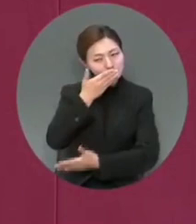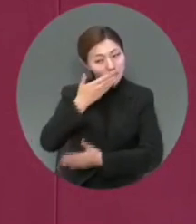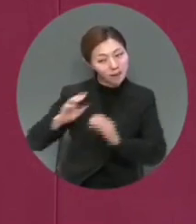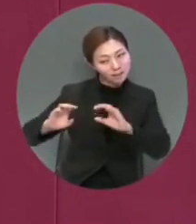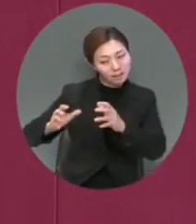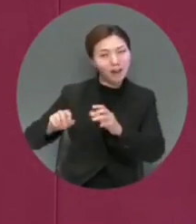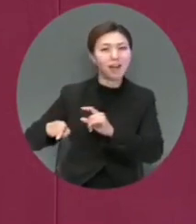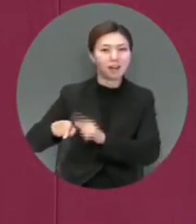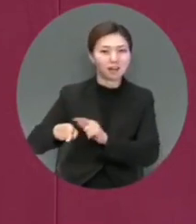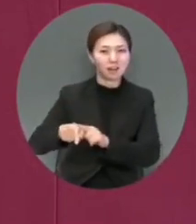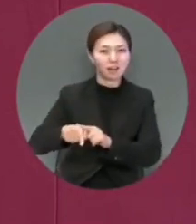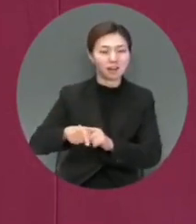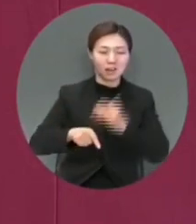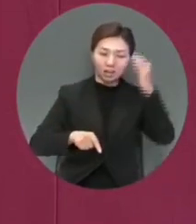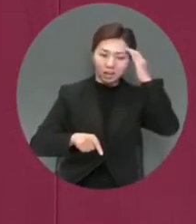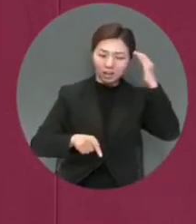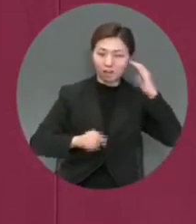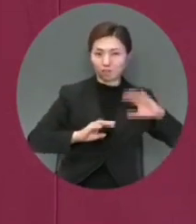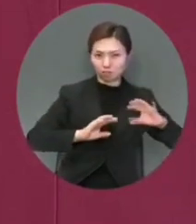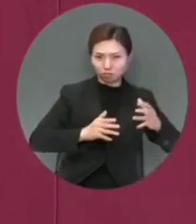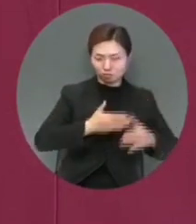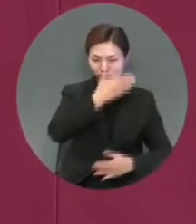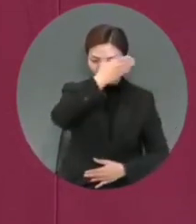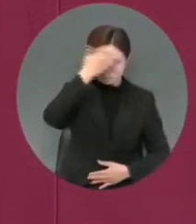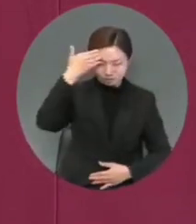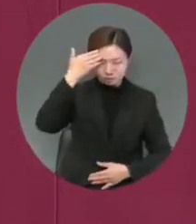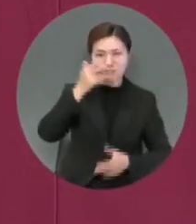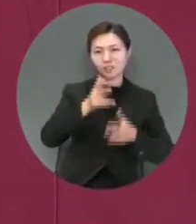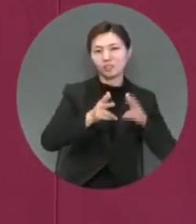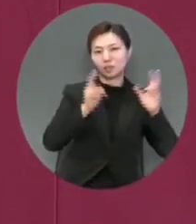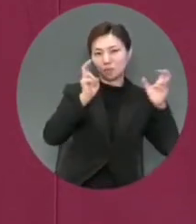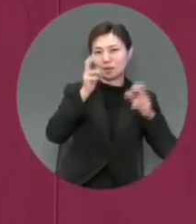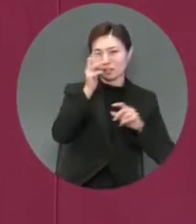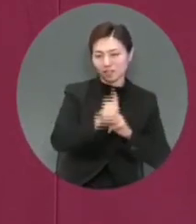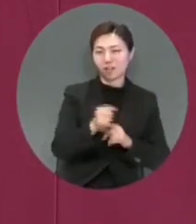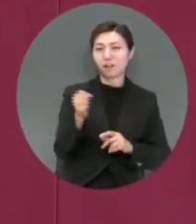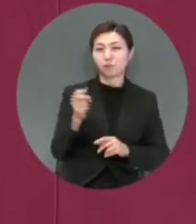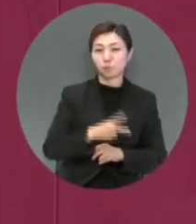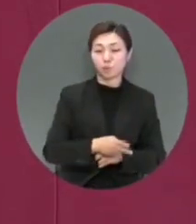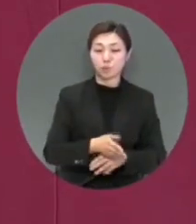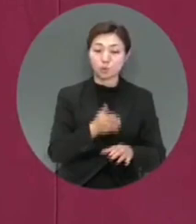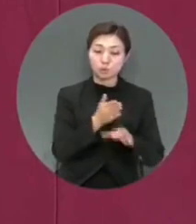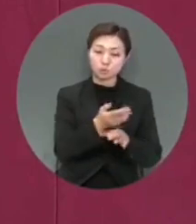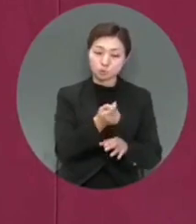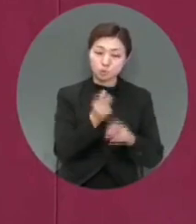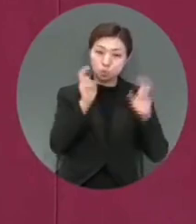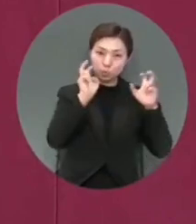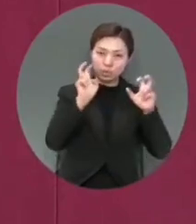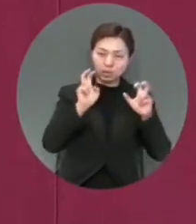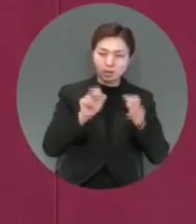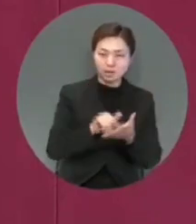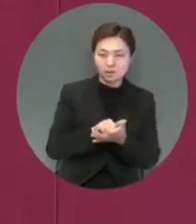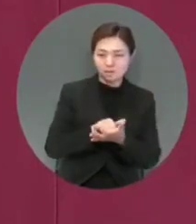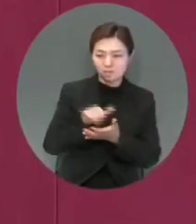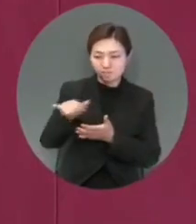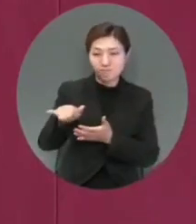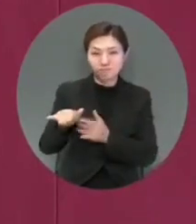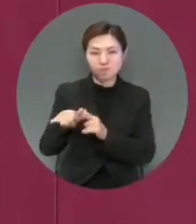사업가와 중소기업인들이 더 많이 진출할 수 있도록 정부는 적극 지원할 것입니다.